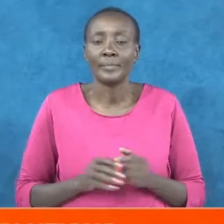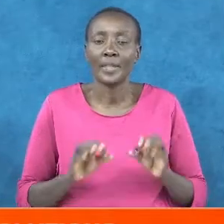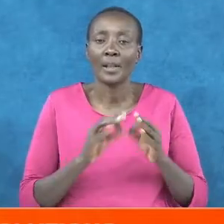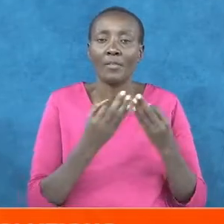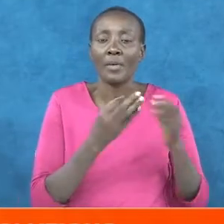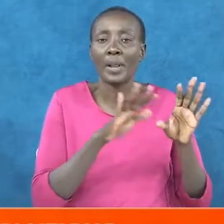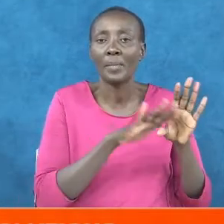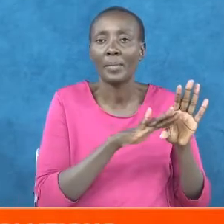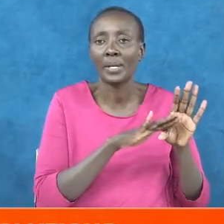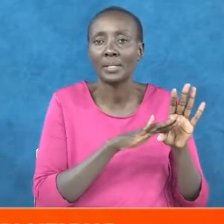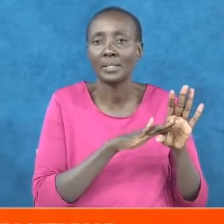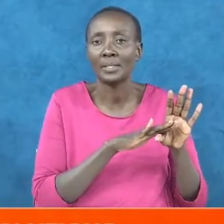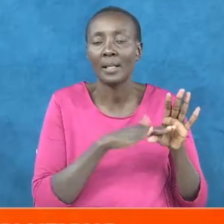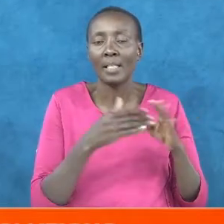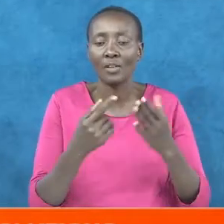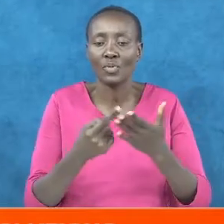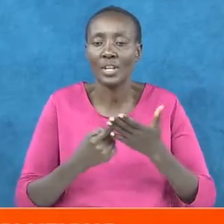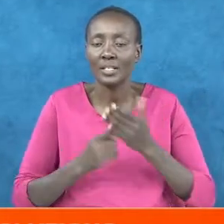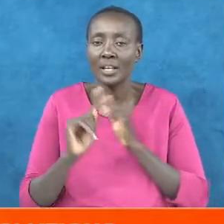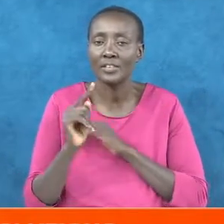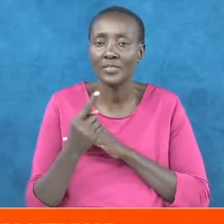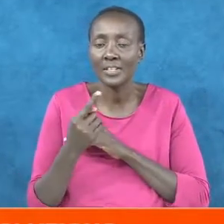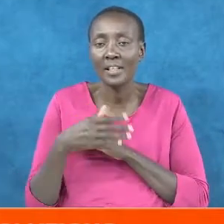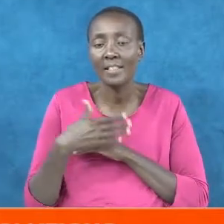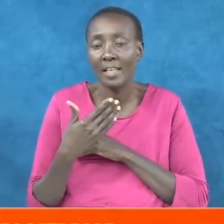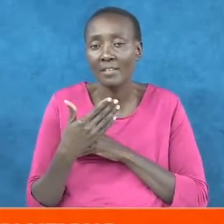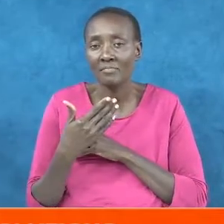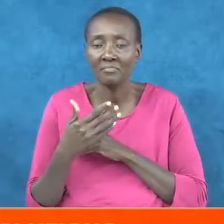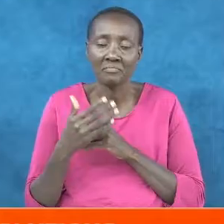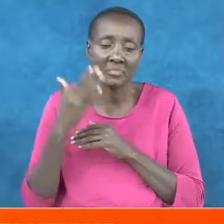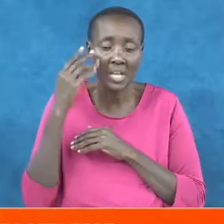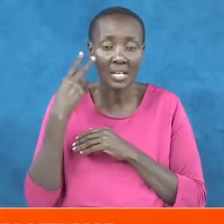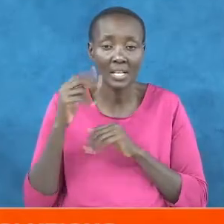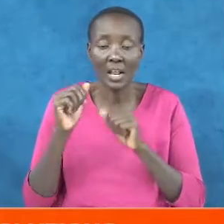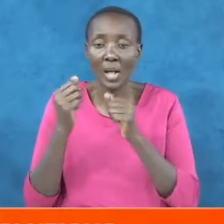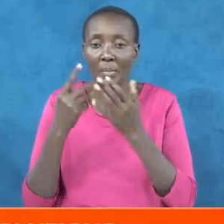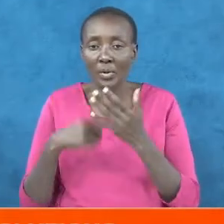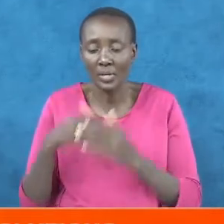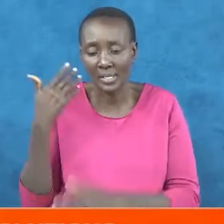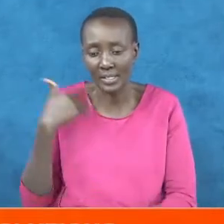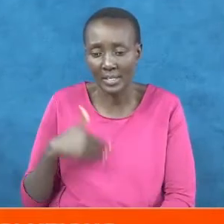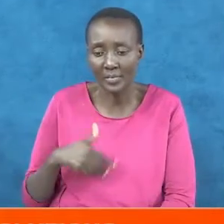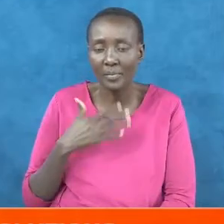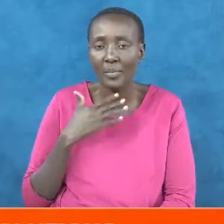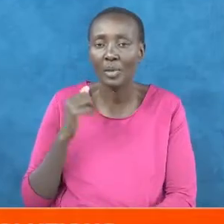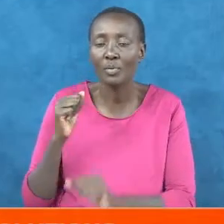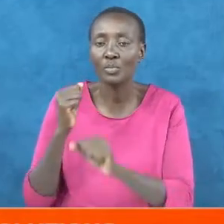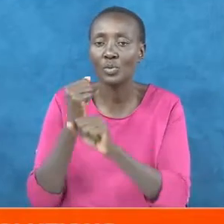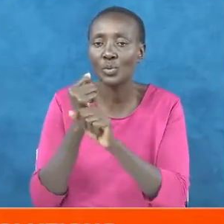and then tuongee kwanza, and then nione vile kutakuwa. Mimi kitu yenye naweza fanya ni